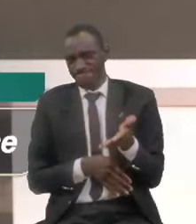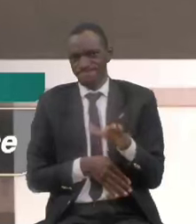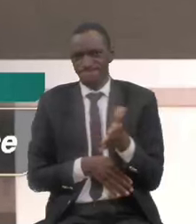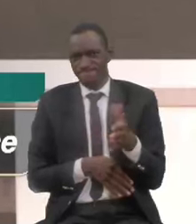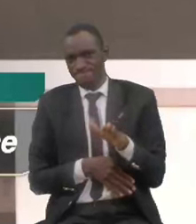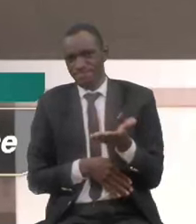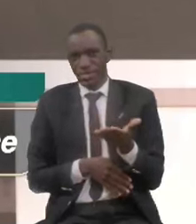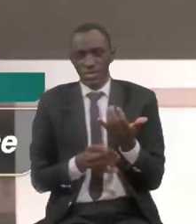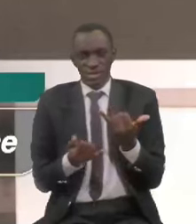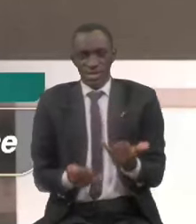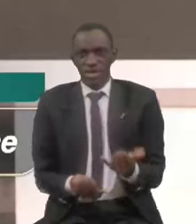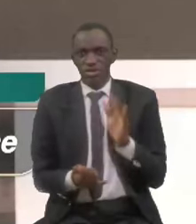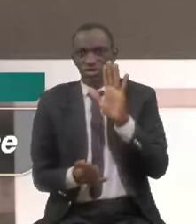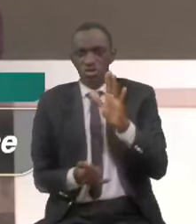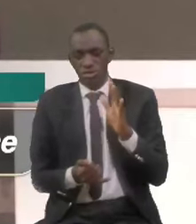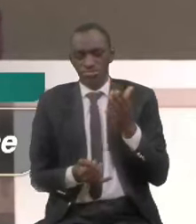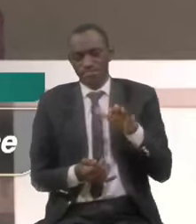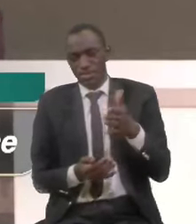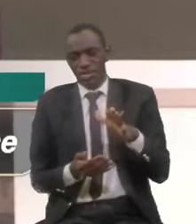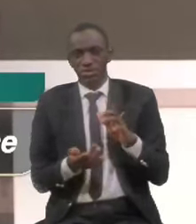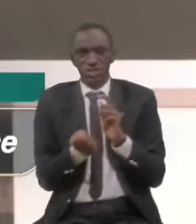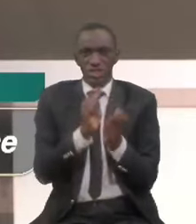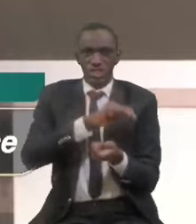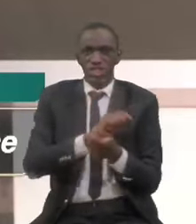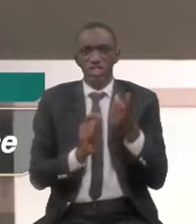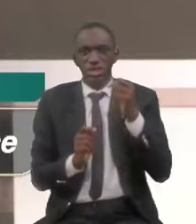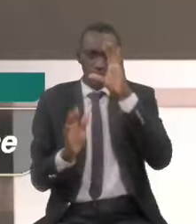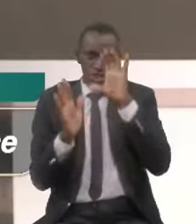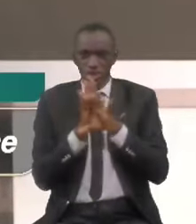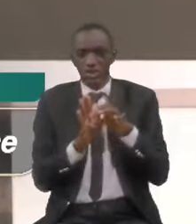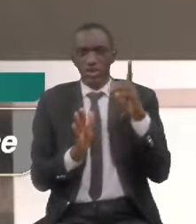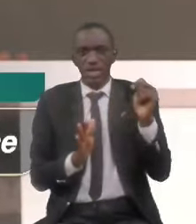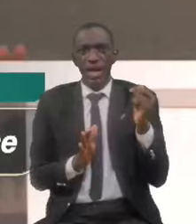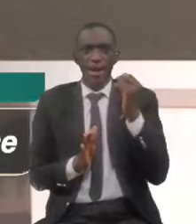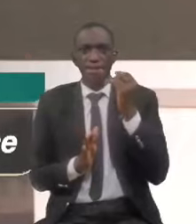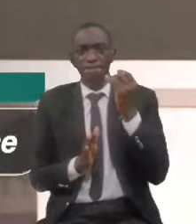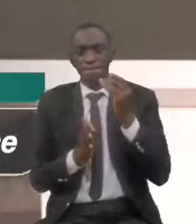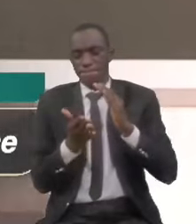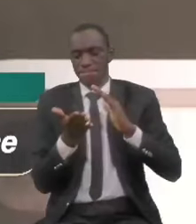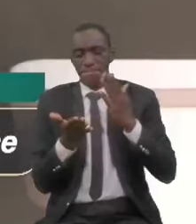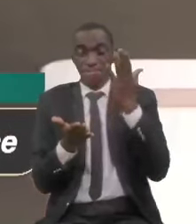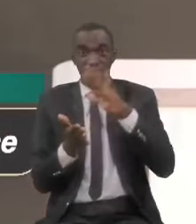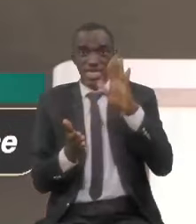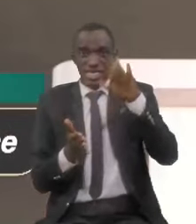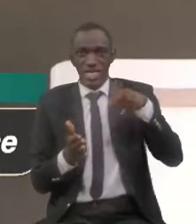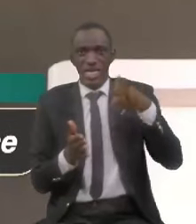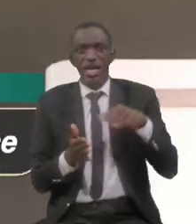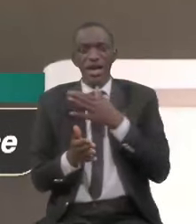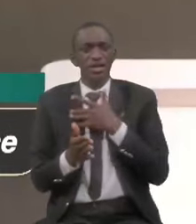Ton caméléon a pris l'image et les perspectives de l'environnement. C'est ta conscience